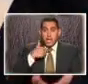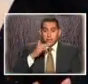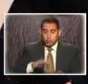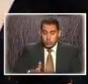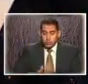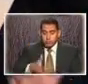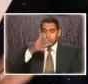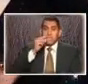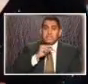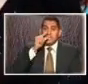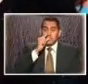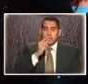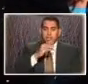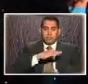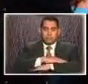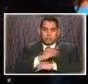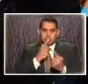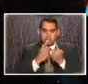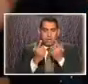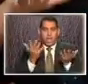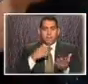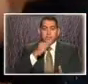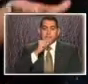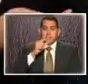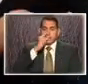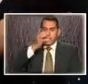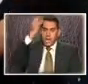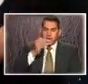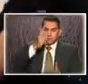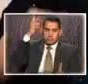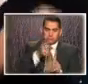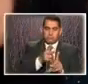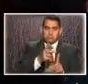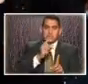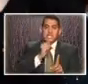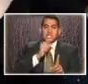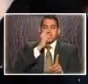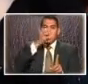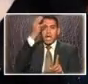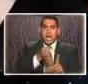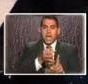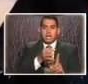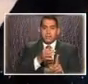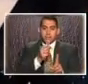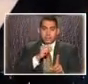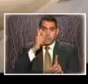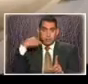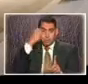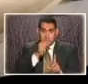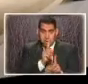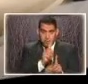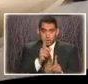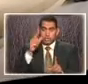معاملة، إحنا تربينا على أنه الدين غصب عليك حتسوي الحاجة هذه وإلا حيضربك رجل الهيئة في